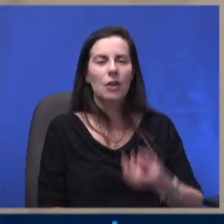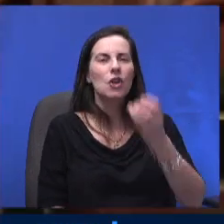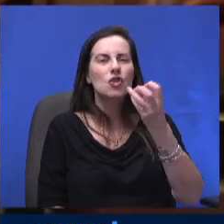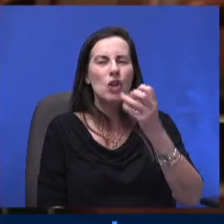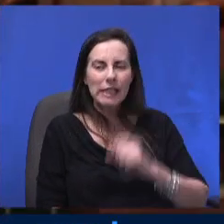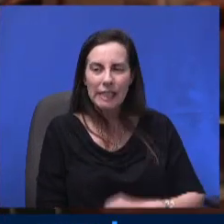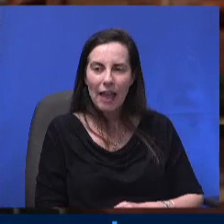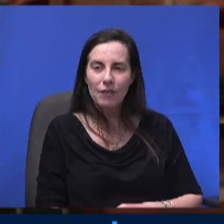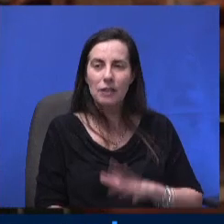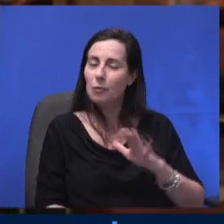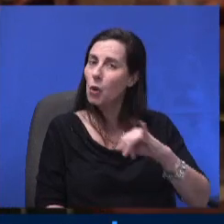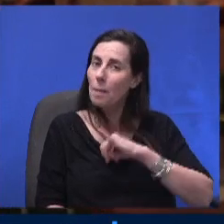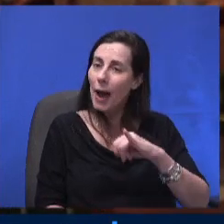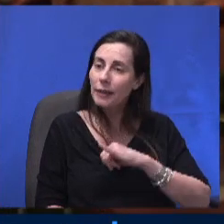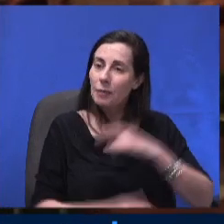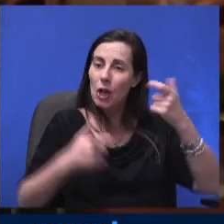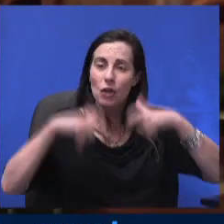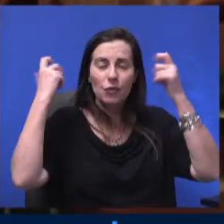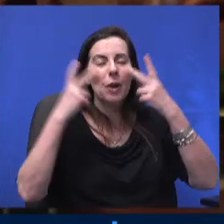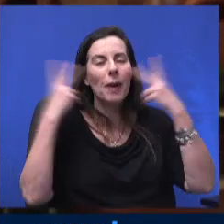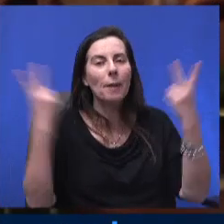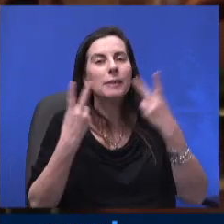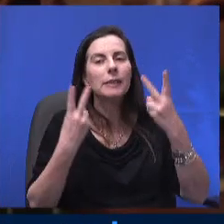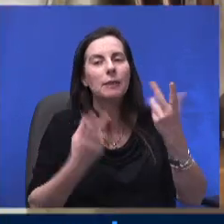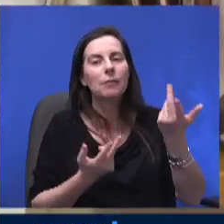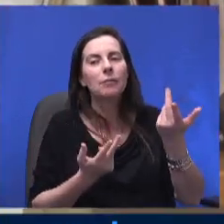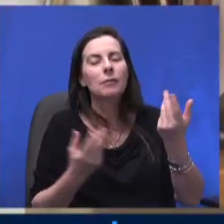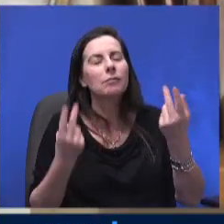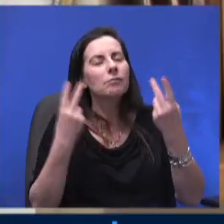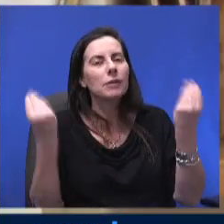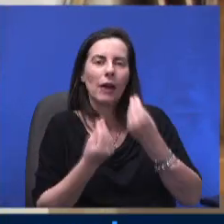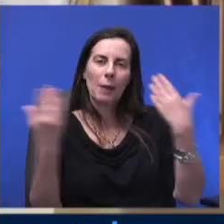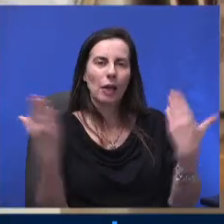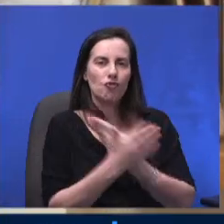מעניינות לשפים שמחפשים בעצם כל היום לחפש דברים חדשים.